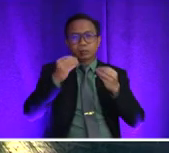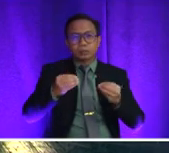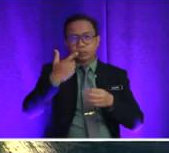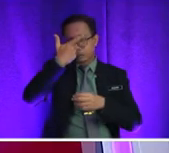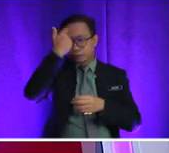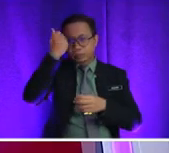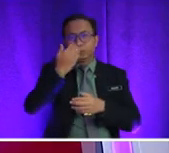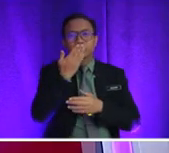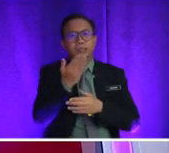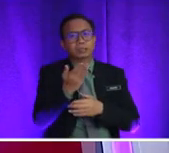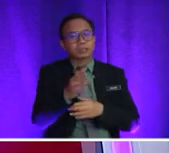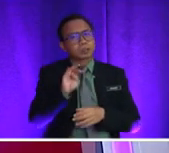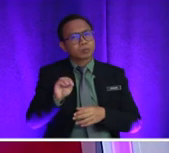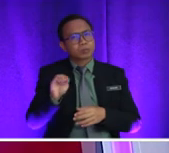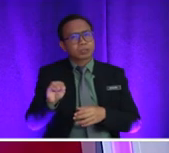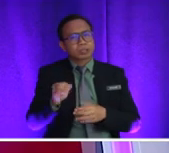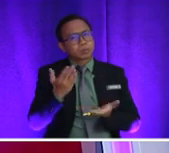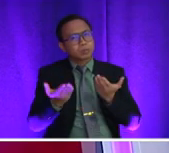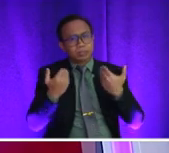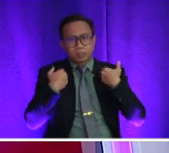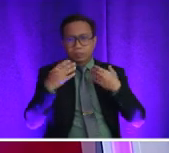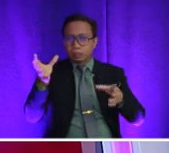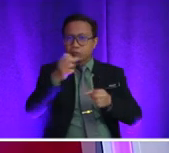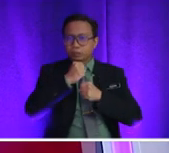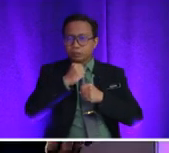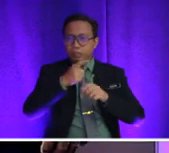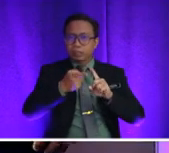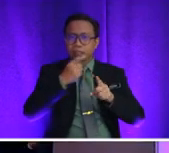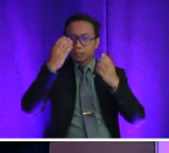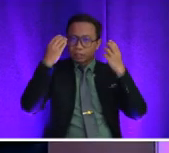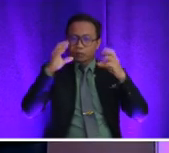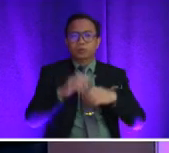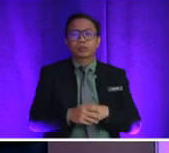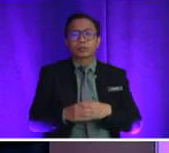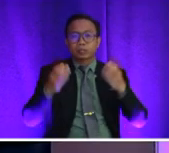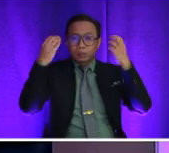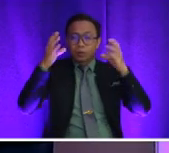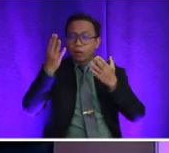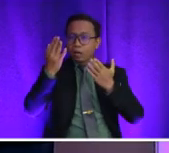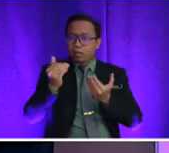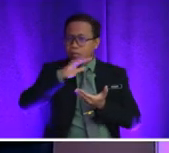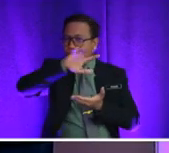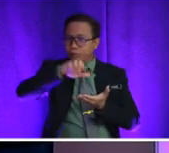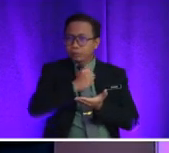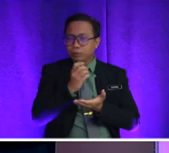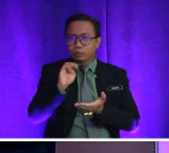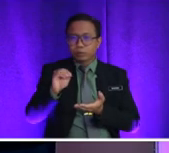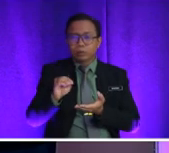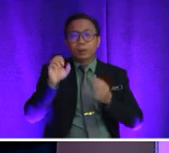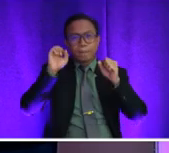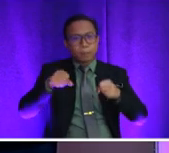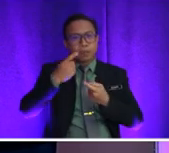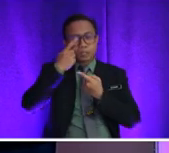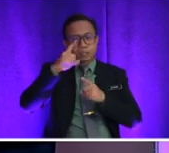sebabnya ibu dan mungkin sedikit rumusan yang berisikku untuk topik kita pada hari ini siku Oke Baik agak semua murid boleh menjawab